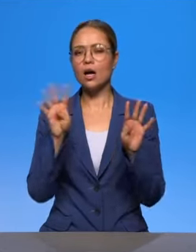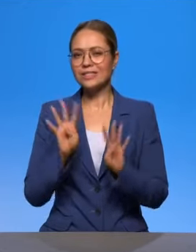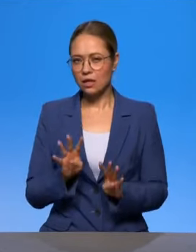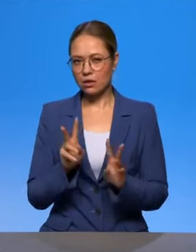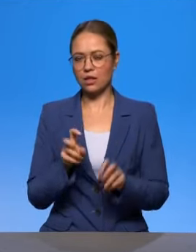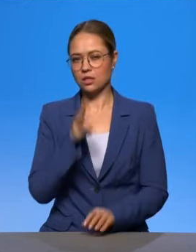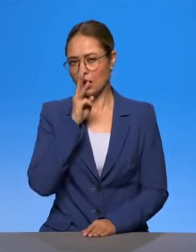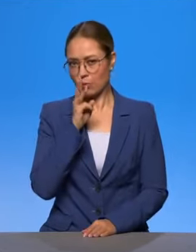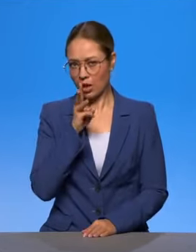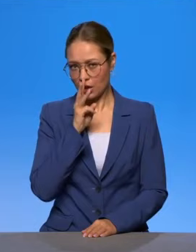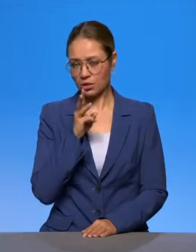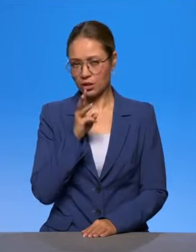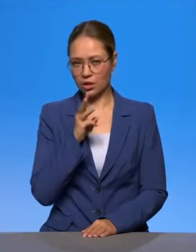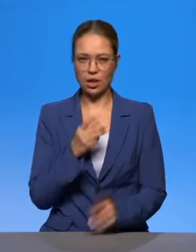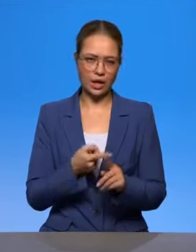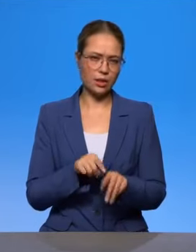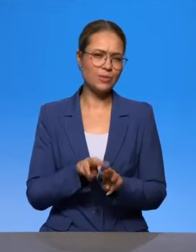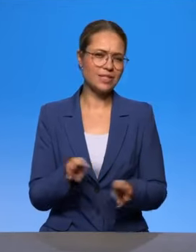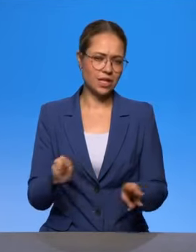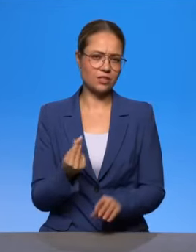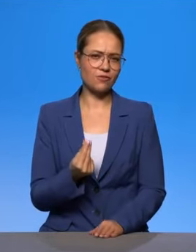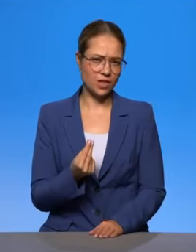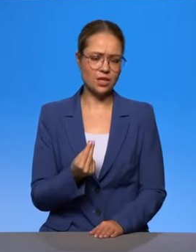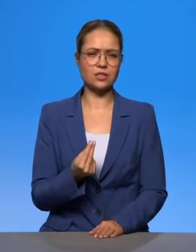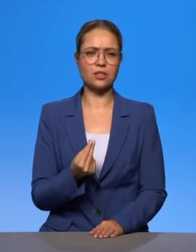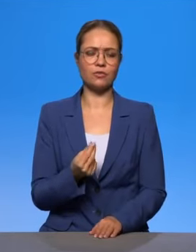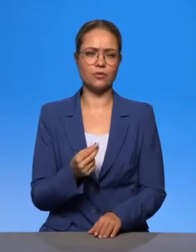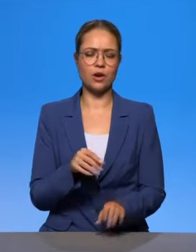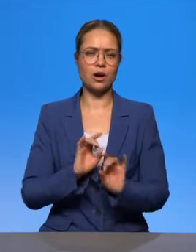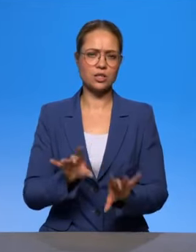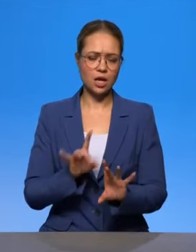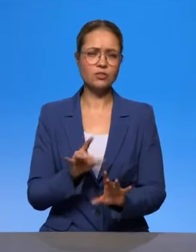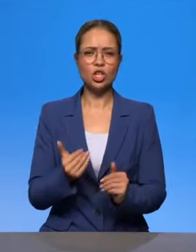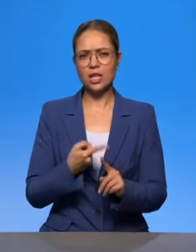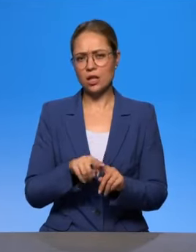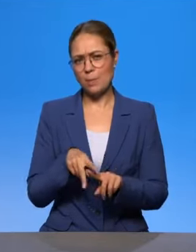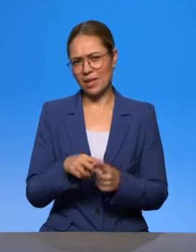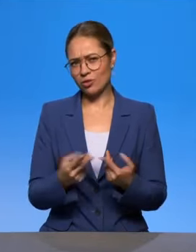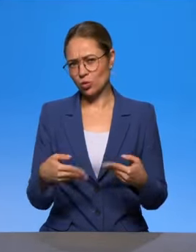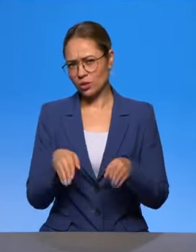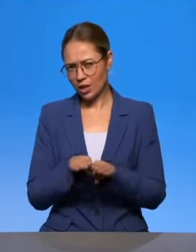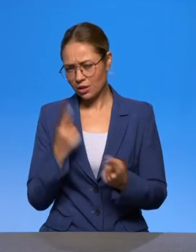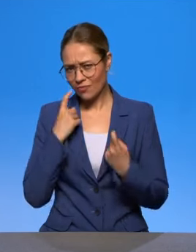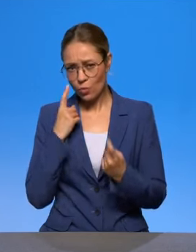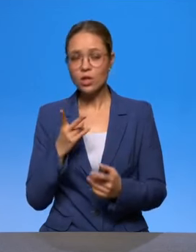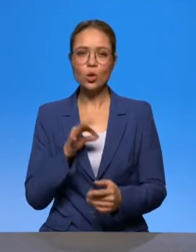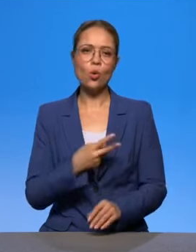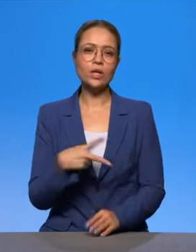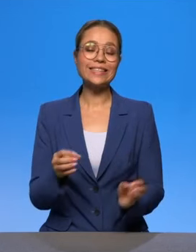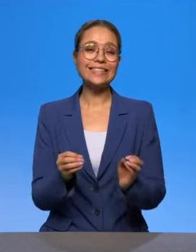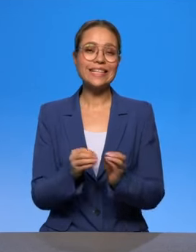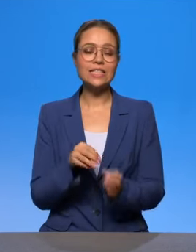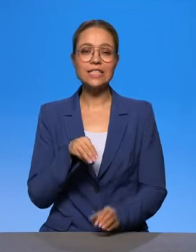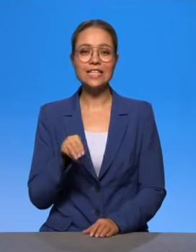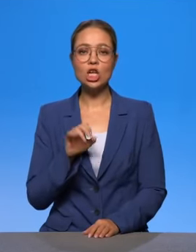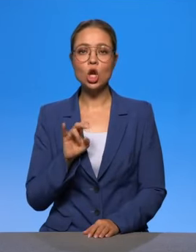давал такие данные, сейчас они, как говорится, полузакрытые, но в принципе полуофициальные. Где-то 10 триллионов в